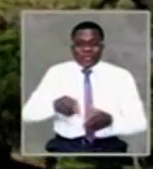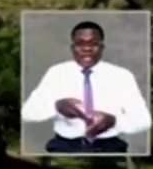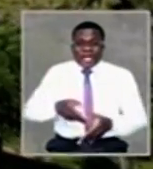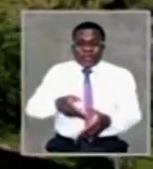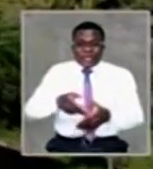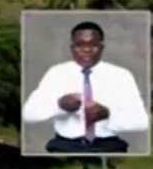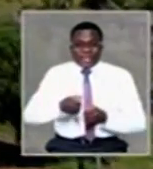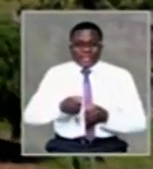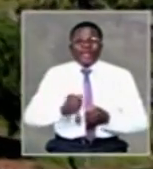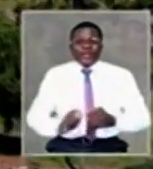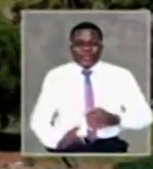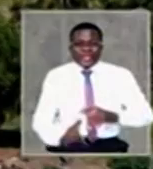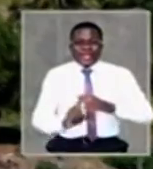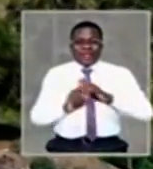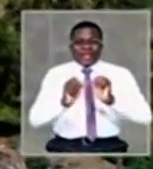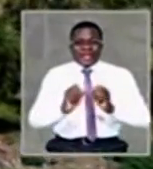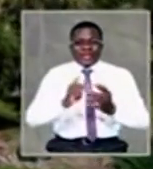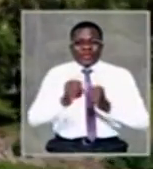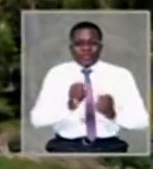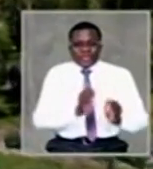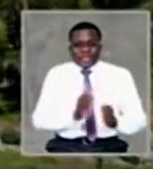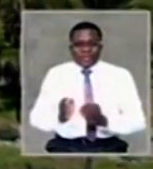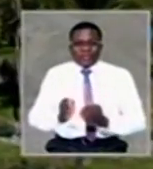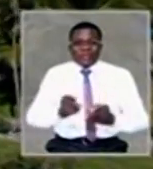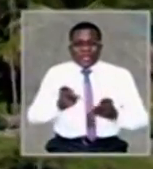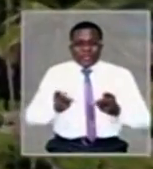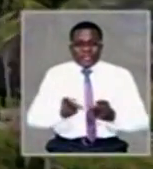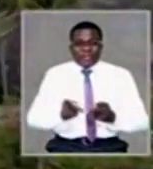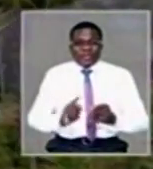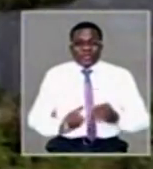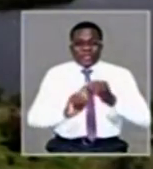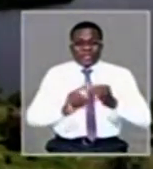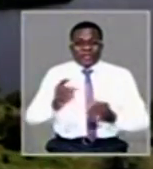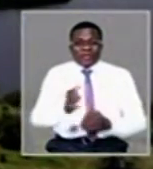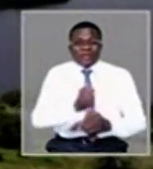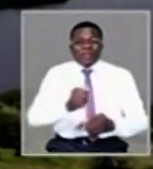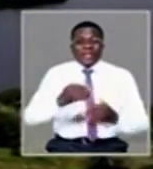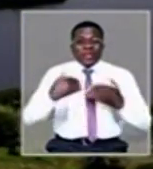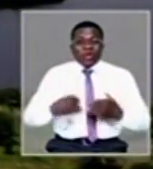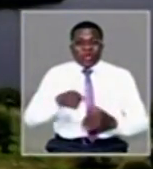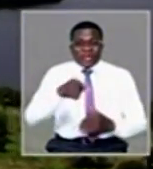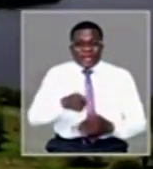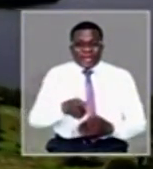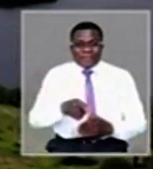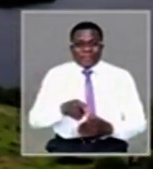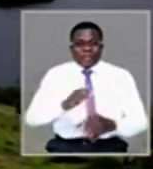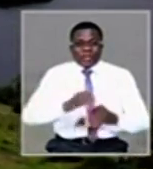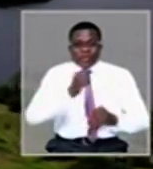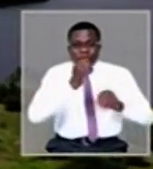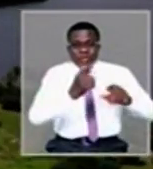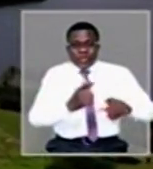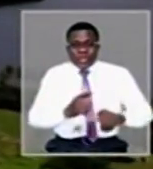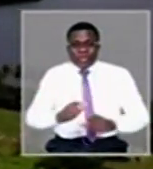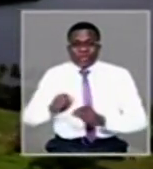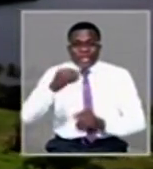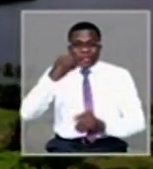va opérer. Le projet d'aménagement d'une station balnéaire déception va prendre corps ici, sur le littoral